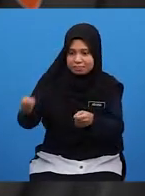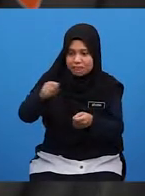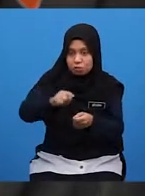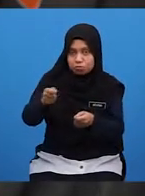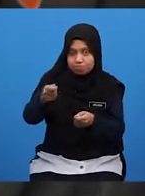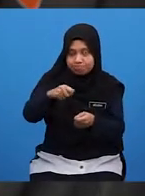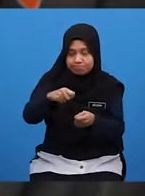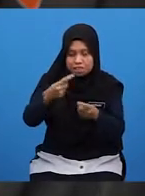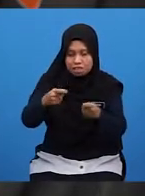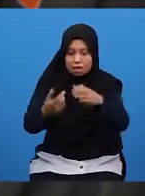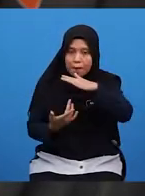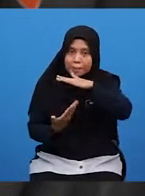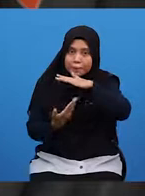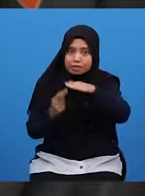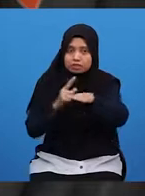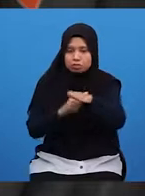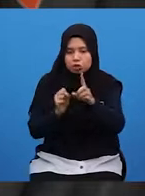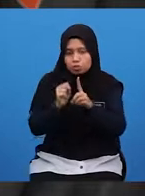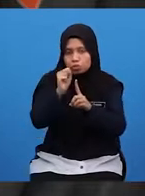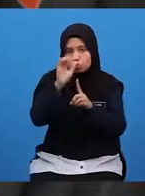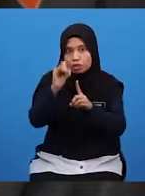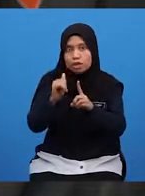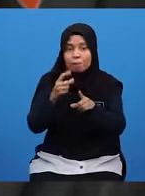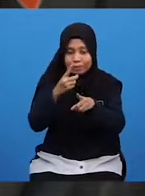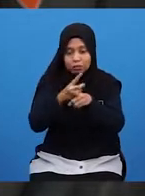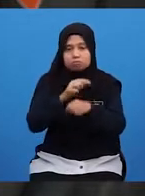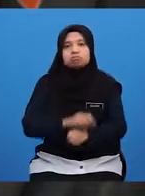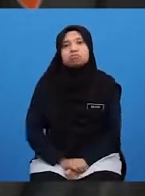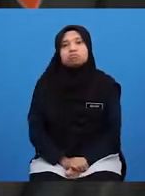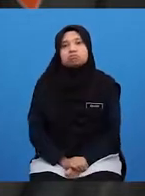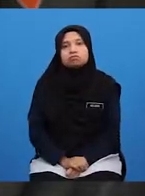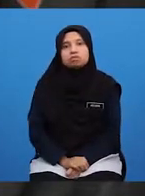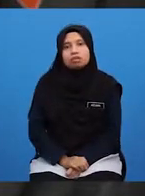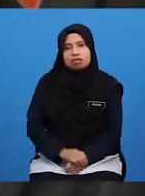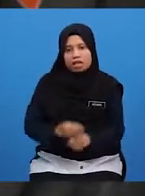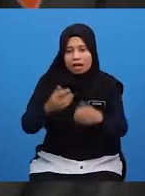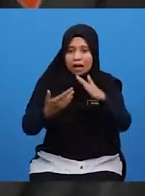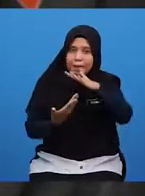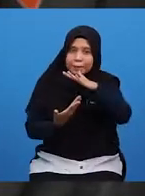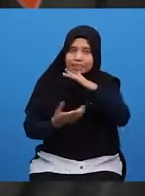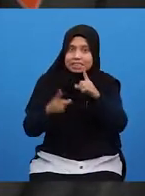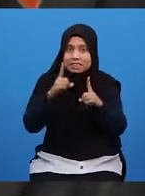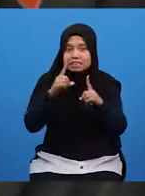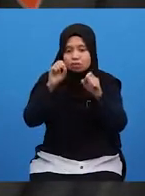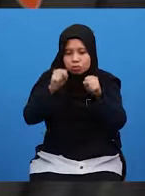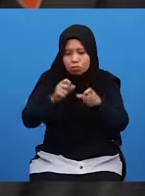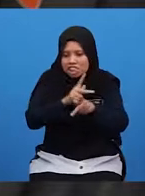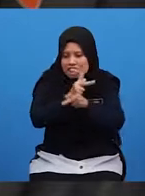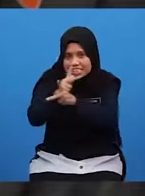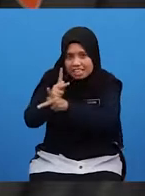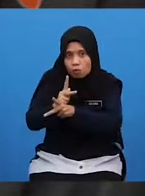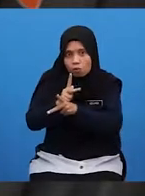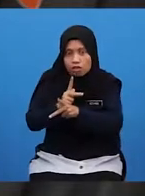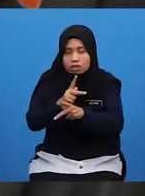pada suhu yang bersesuaian. Kepanasan lilin perlu dikawal agar tidak terlalu panas